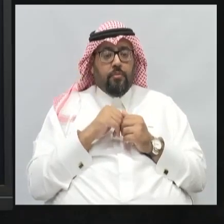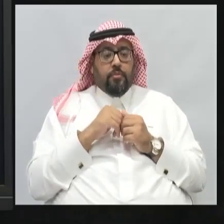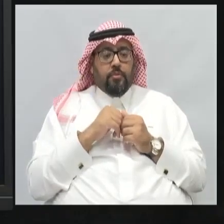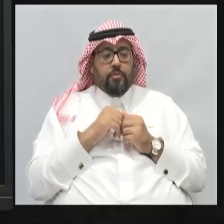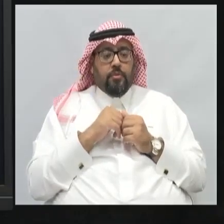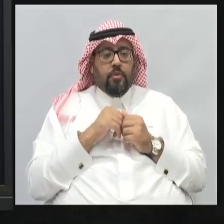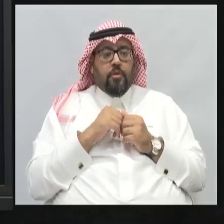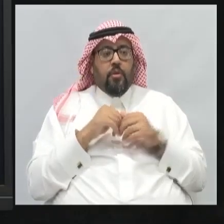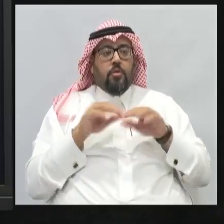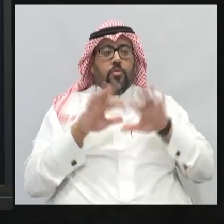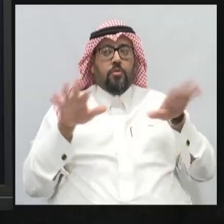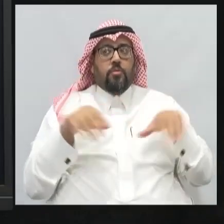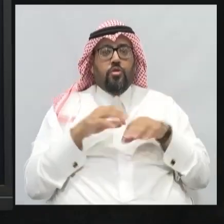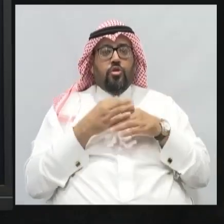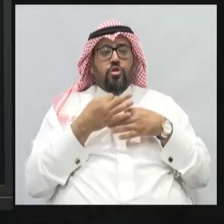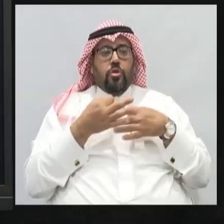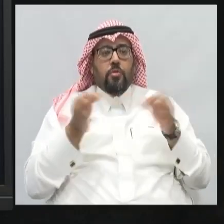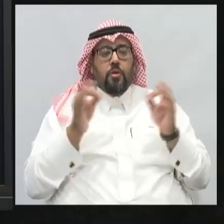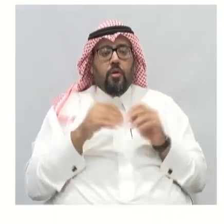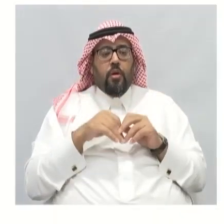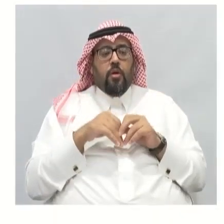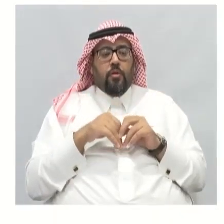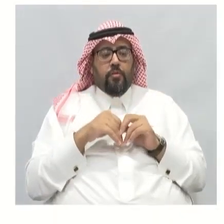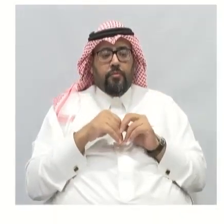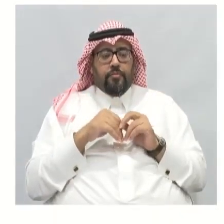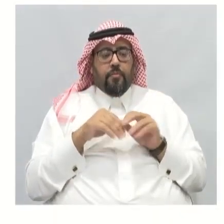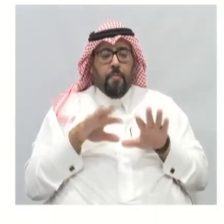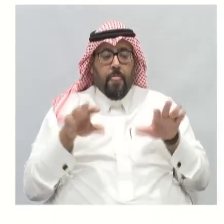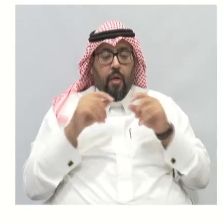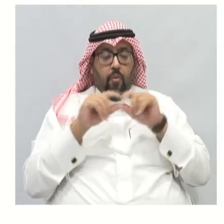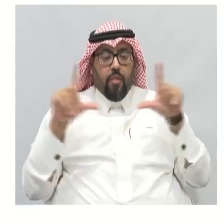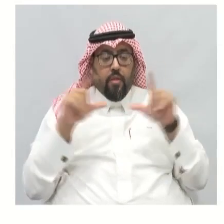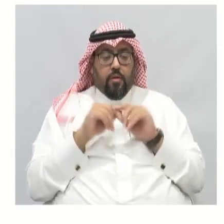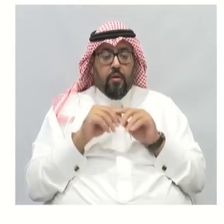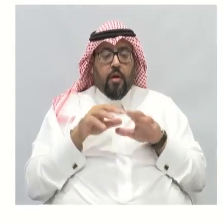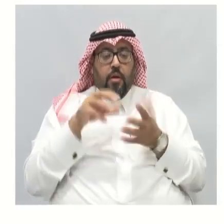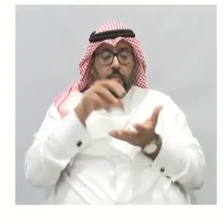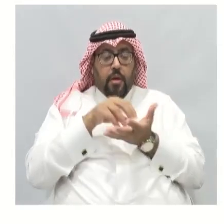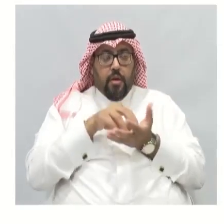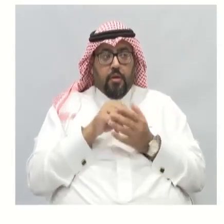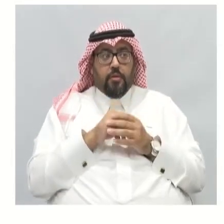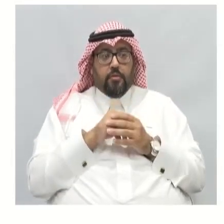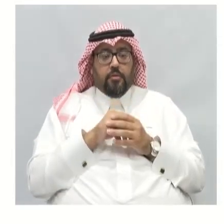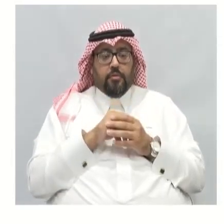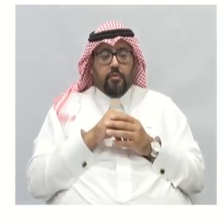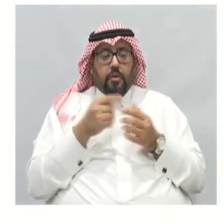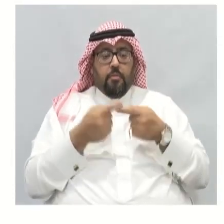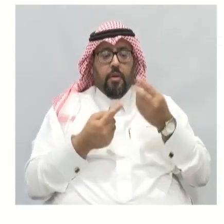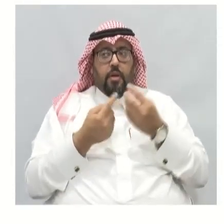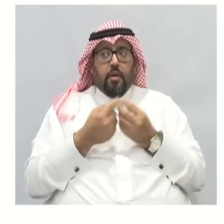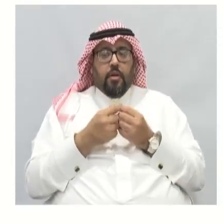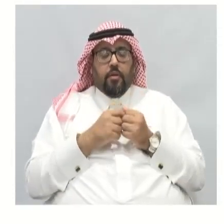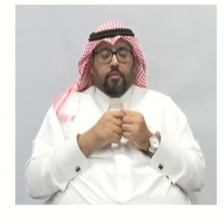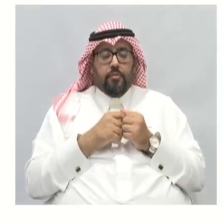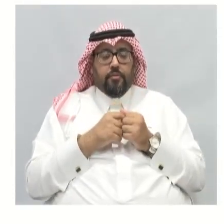الزراعي الذي تعتمد عليه جميع الشعوب وهنا تتضح لنا مكانه او مركز الولايات المتحده في